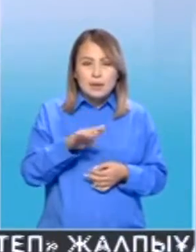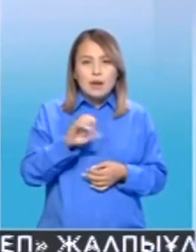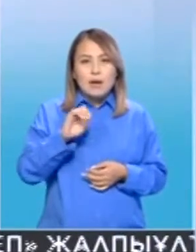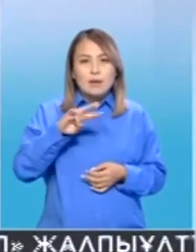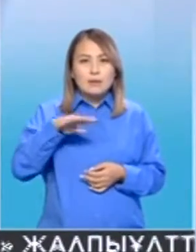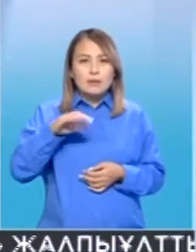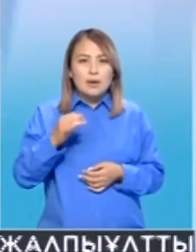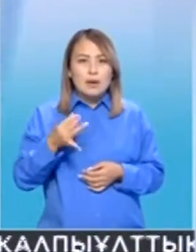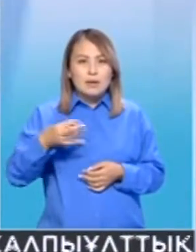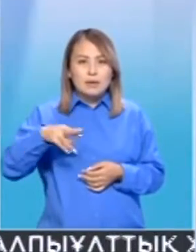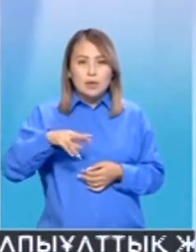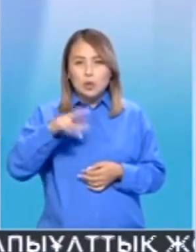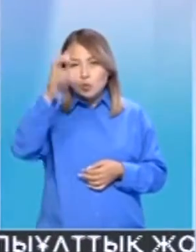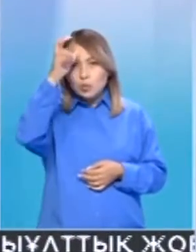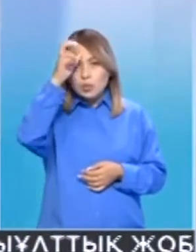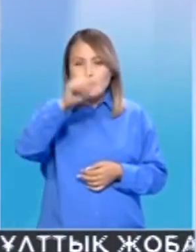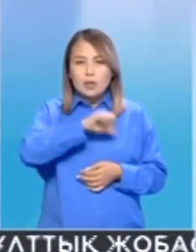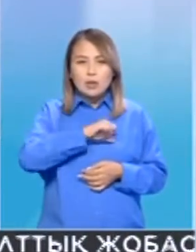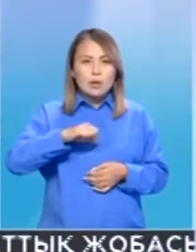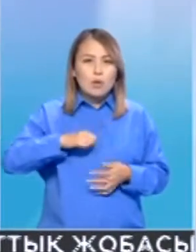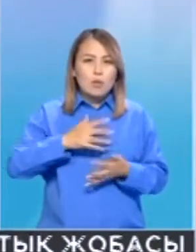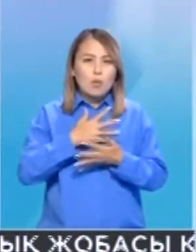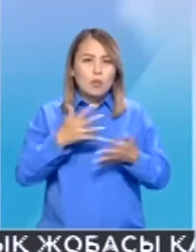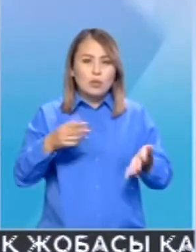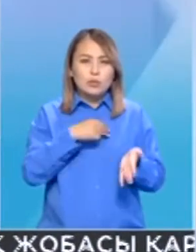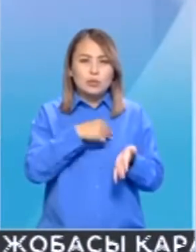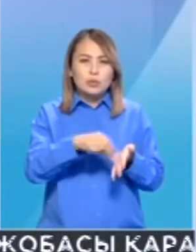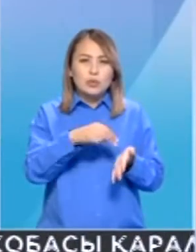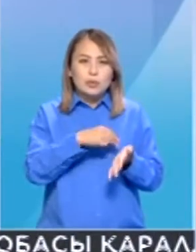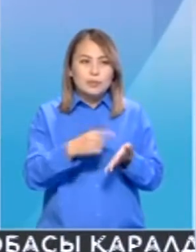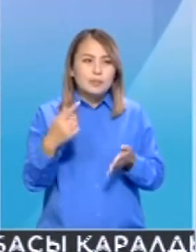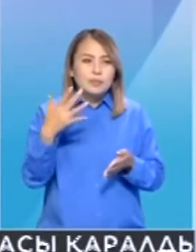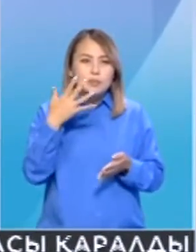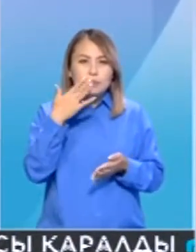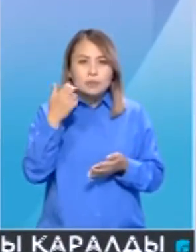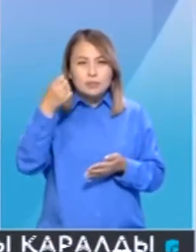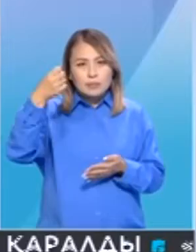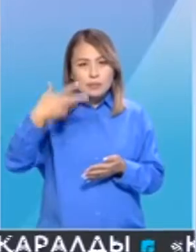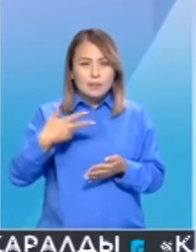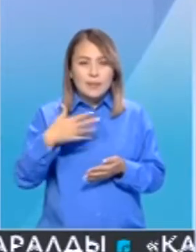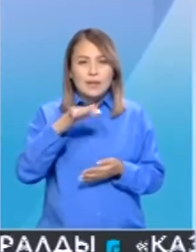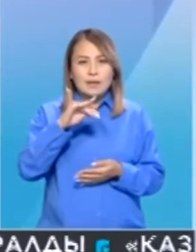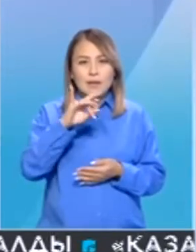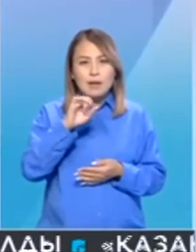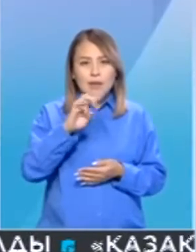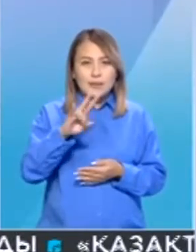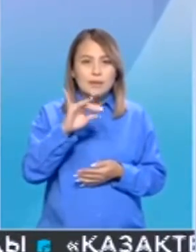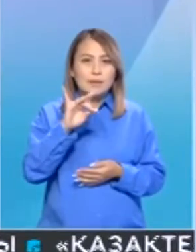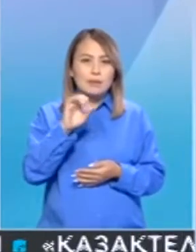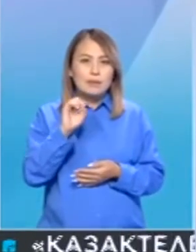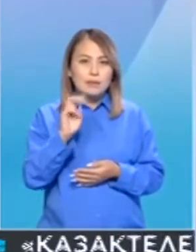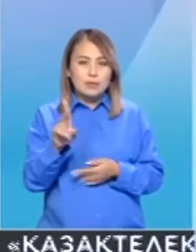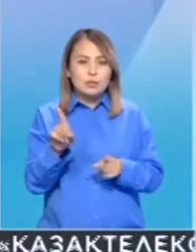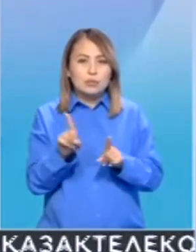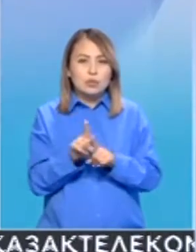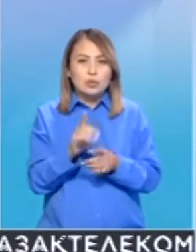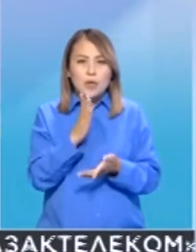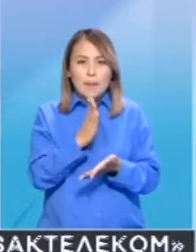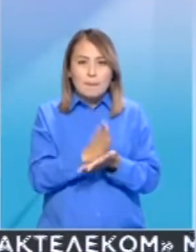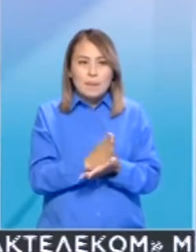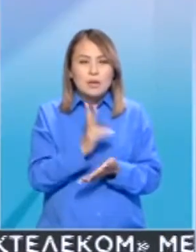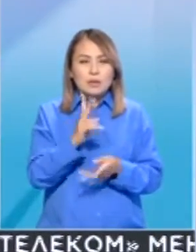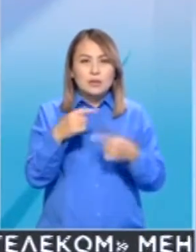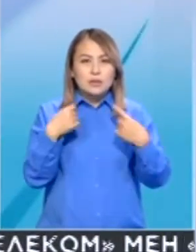қалалары. Түркияда ең көп жылжымайтын мүлік алған шетелдіктердің алғашқы үштігінде Иран мен Ирак та бар. Жылжымайтын мүлік